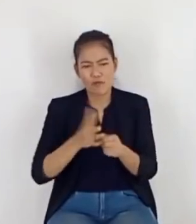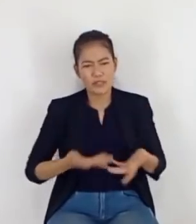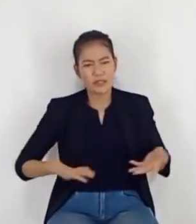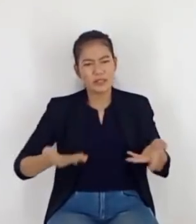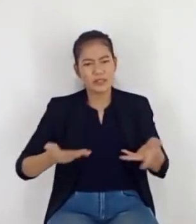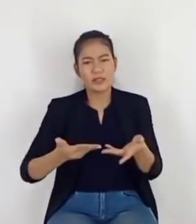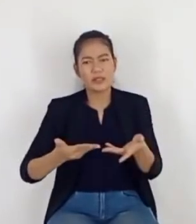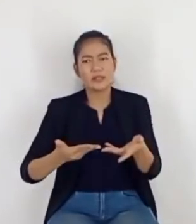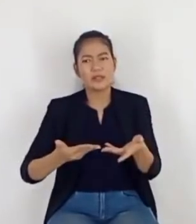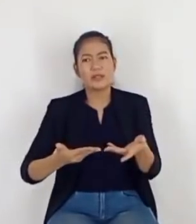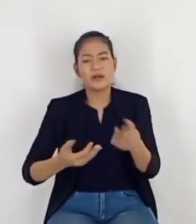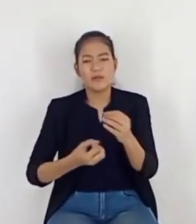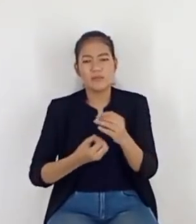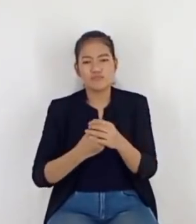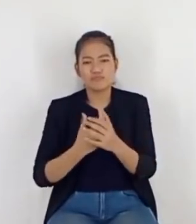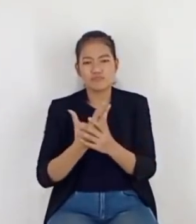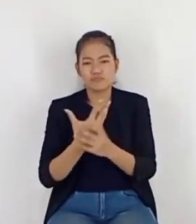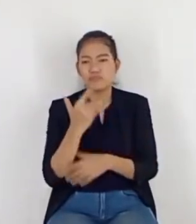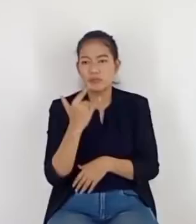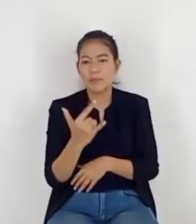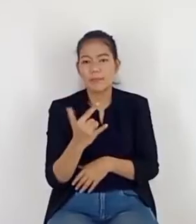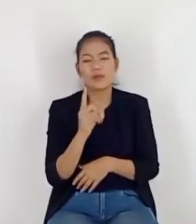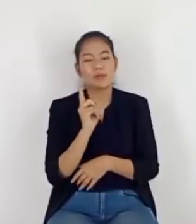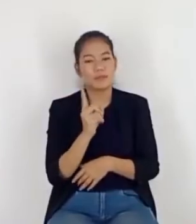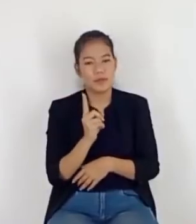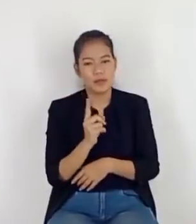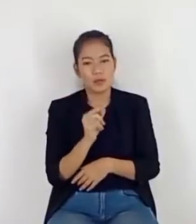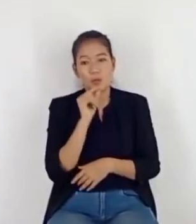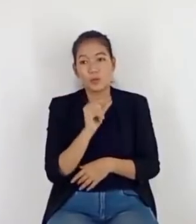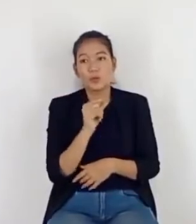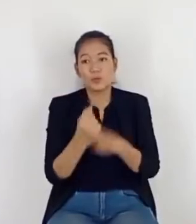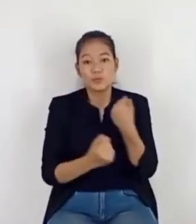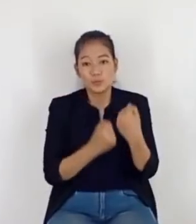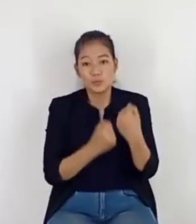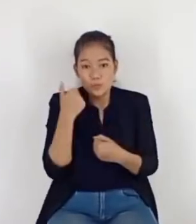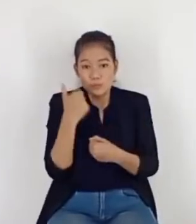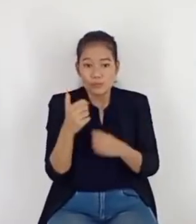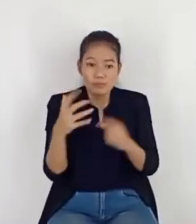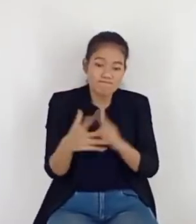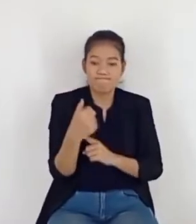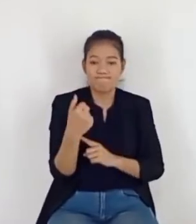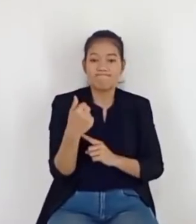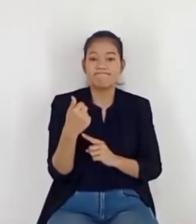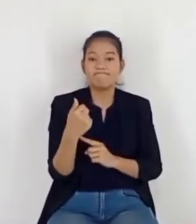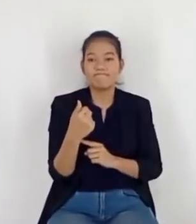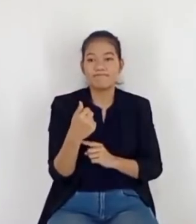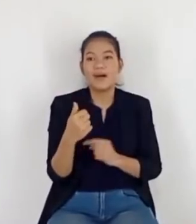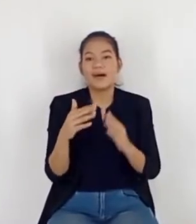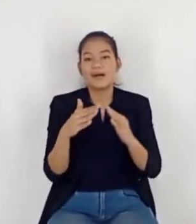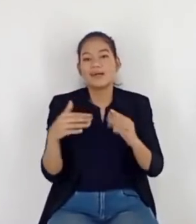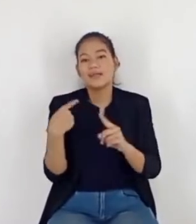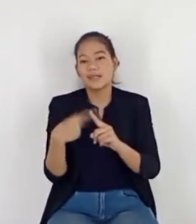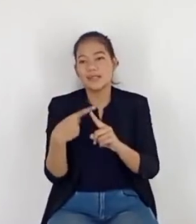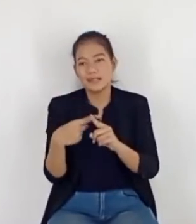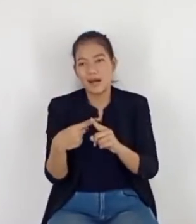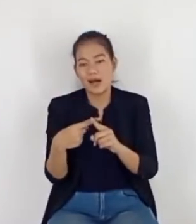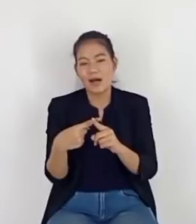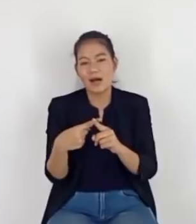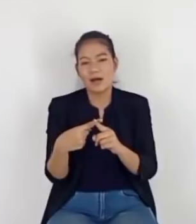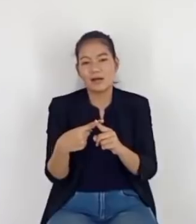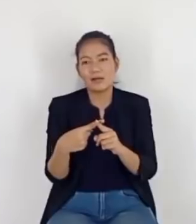senantiasa berubah dan berkembang. Karena itu, agar dapat melaksanakan misinya dengan baik, gereja dalam keseluruhan